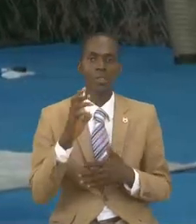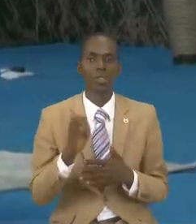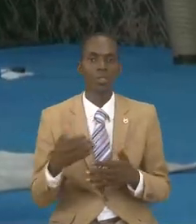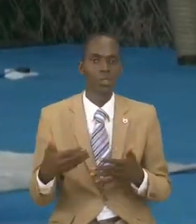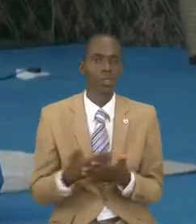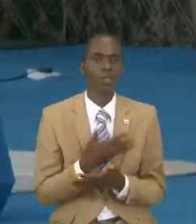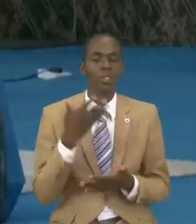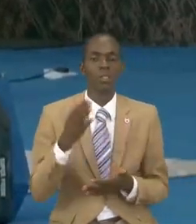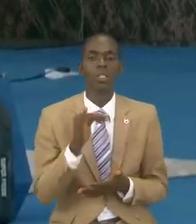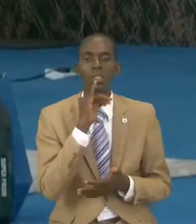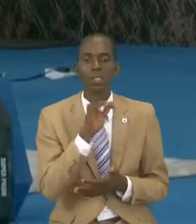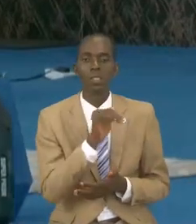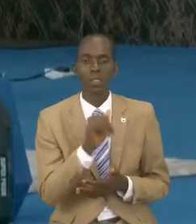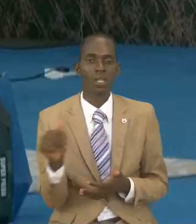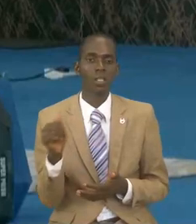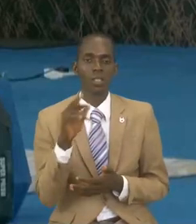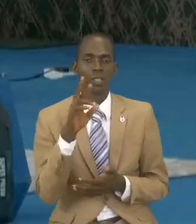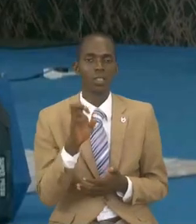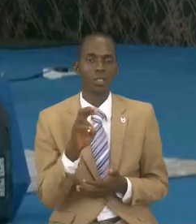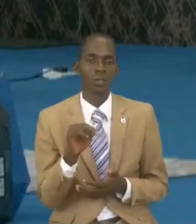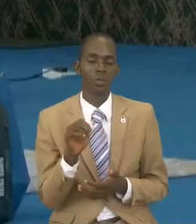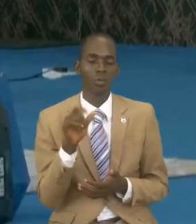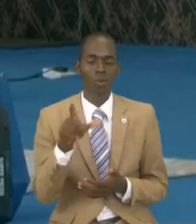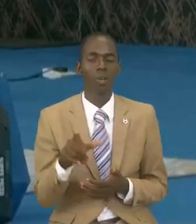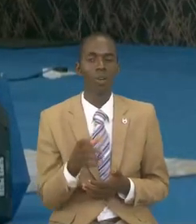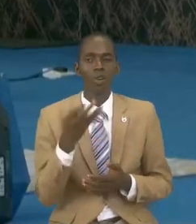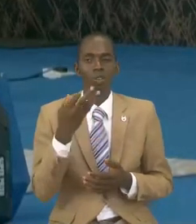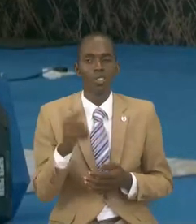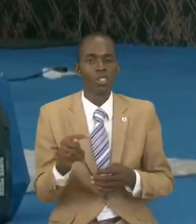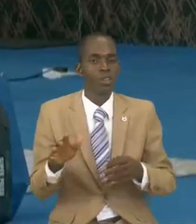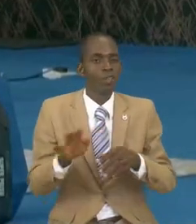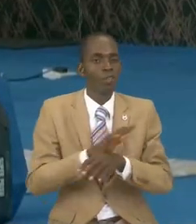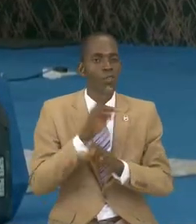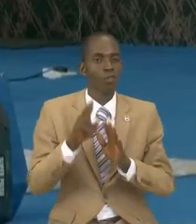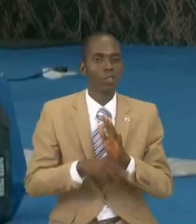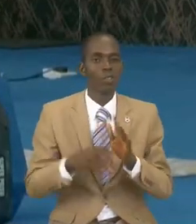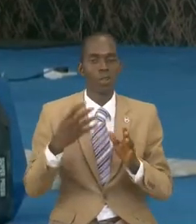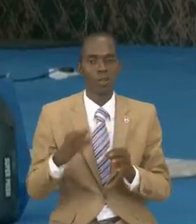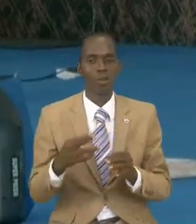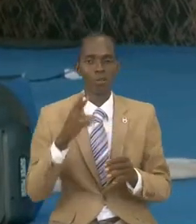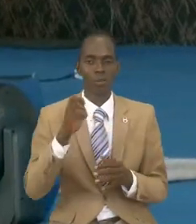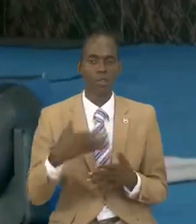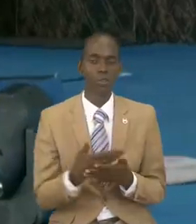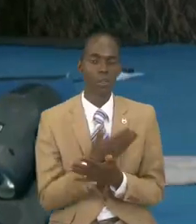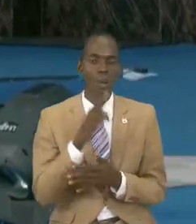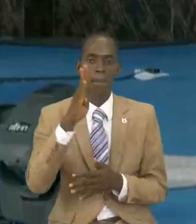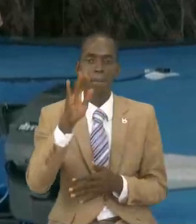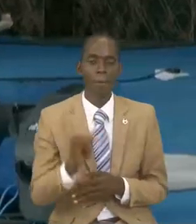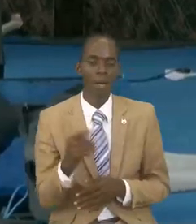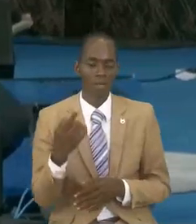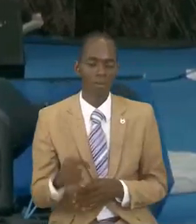renouvelée. Il y a le renouvellement, il y a la plénitude du renouvellement par